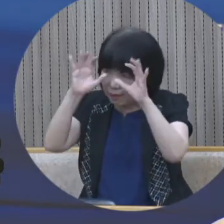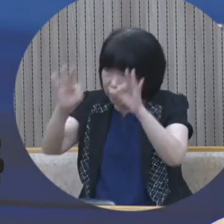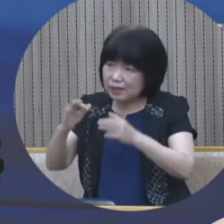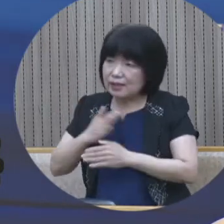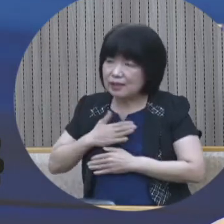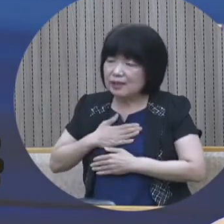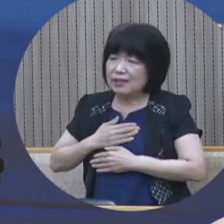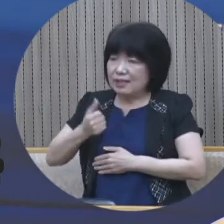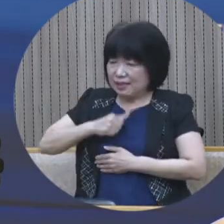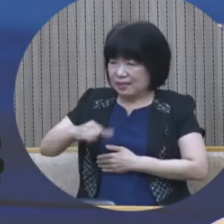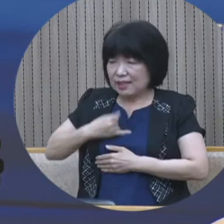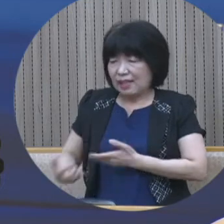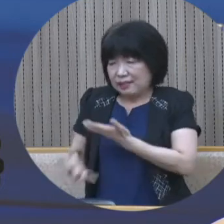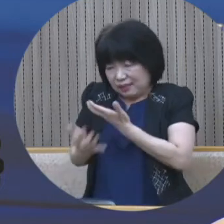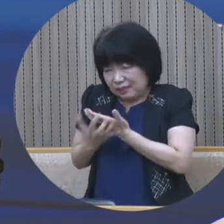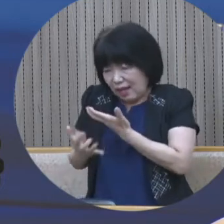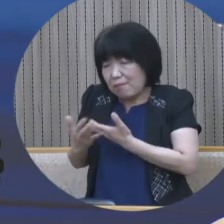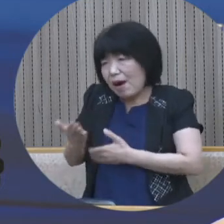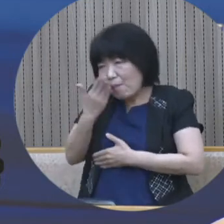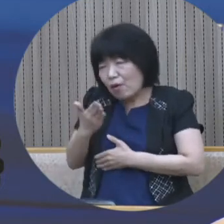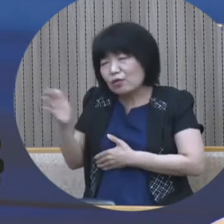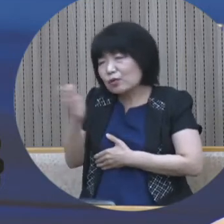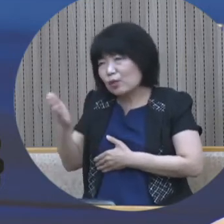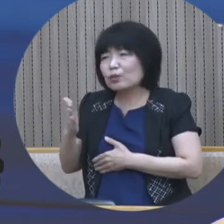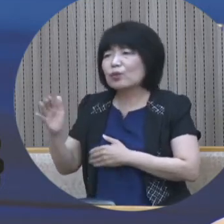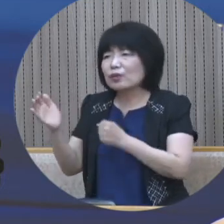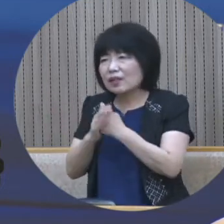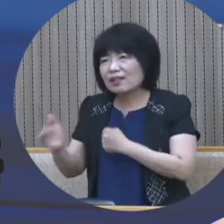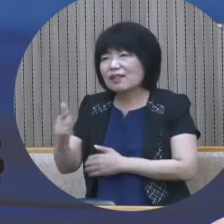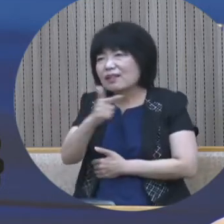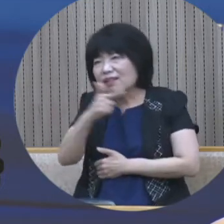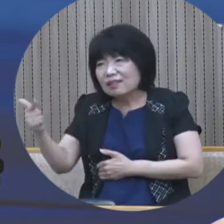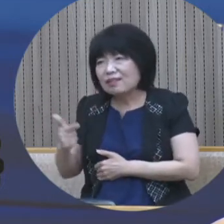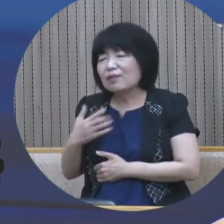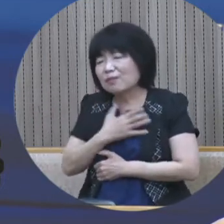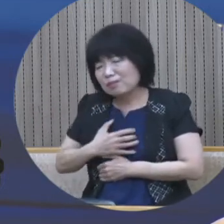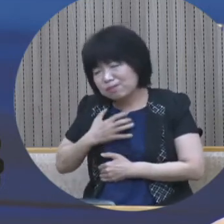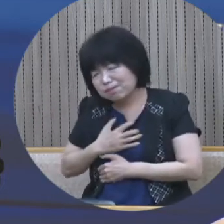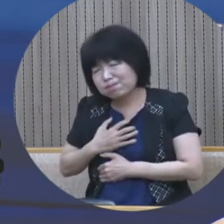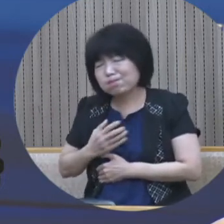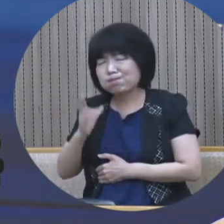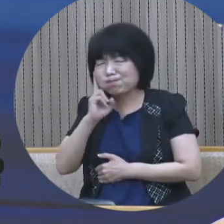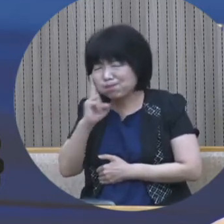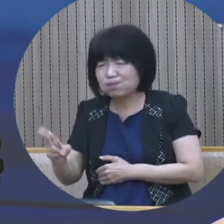자식을 삶아 먹어야 할 정도 상황이 되니까 얼마나 염려가 많겠어요.